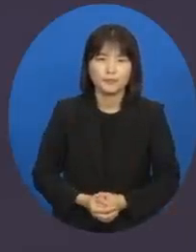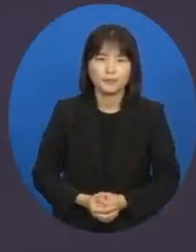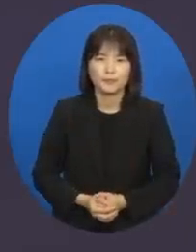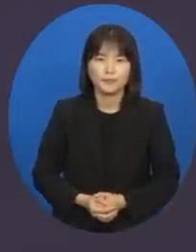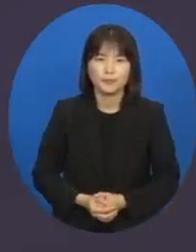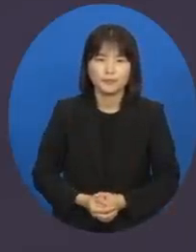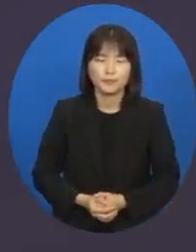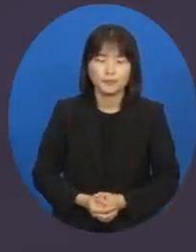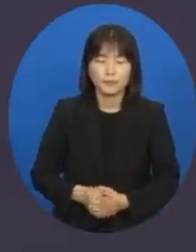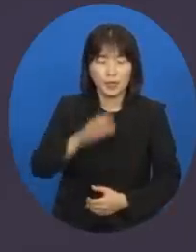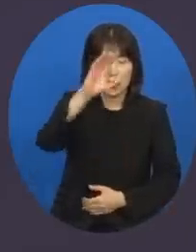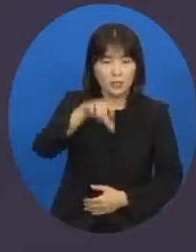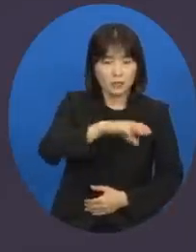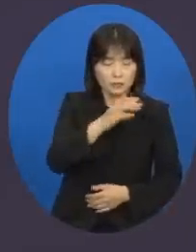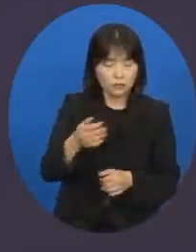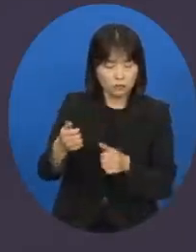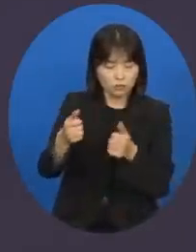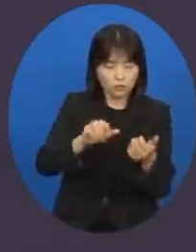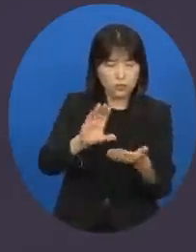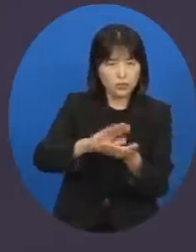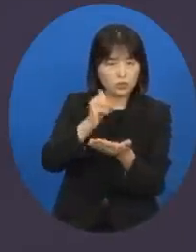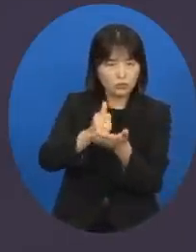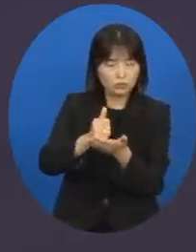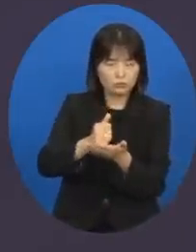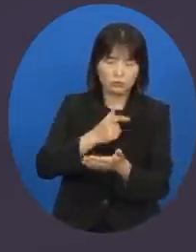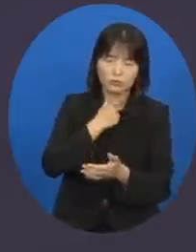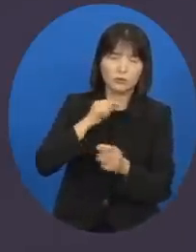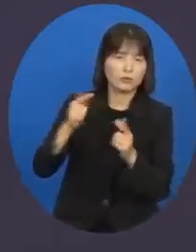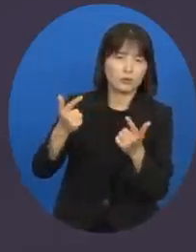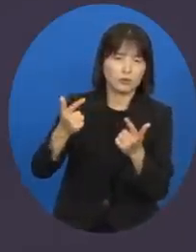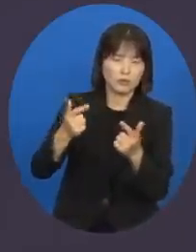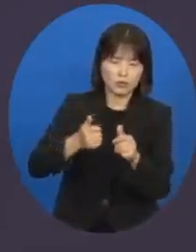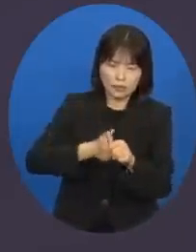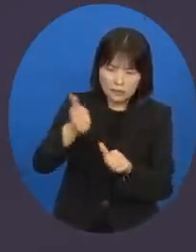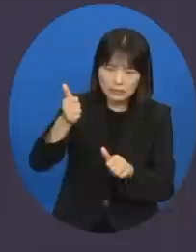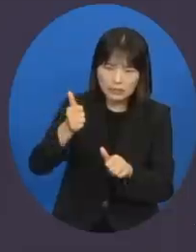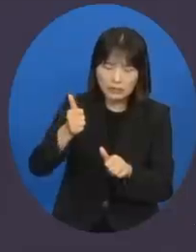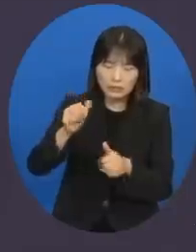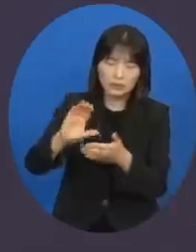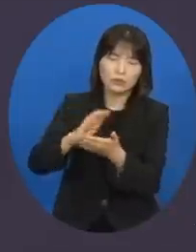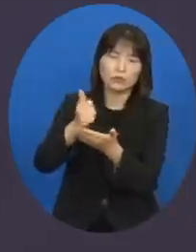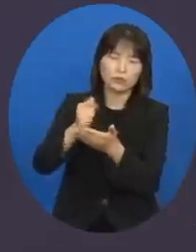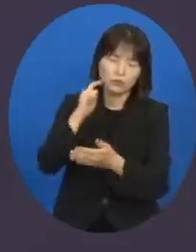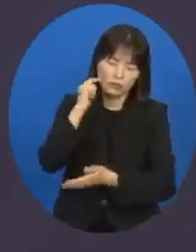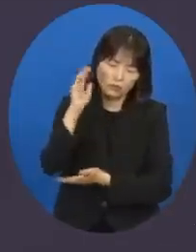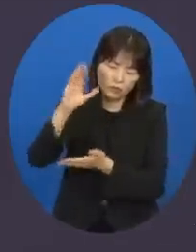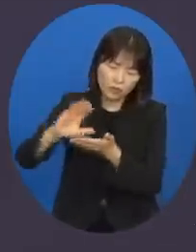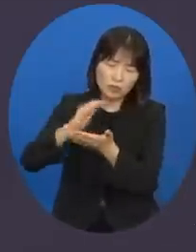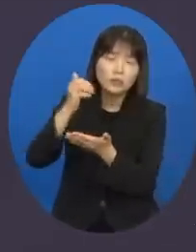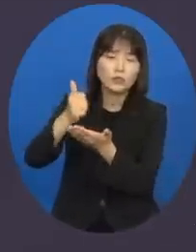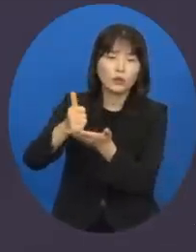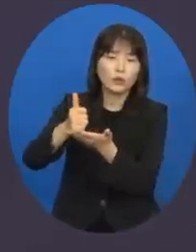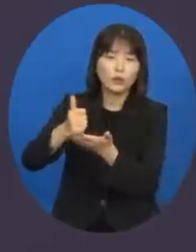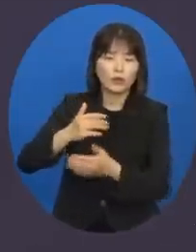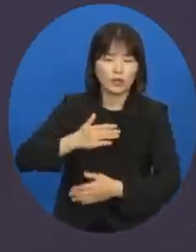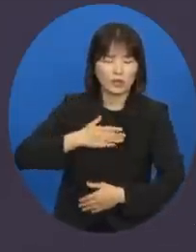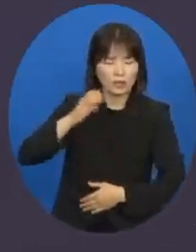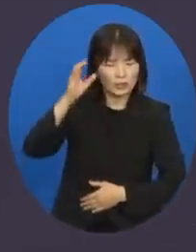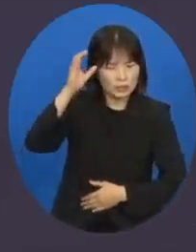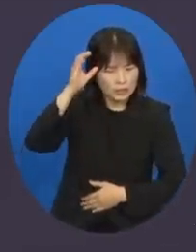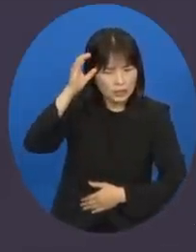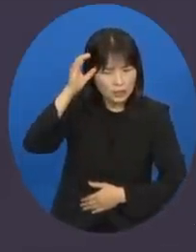왜냐하면 우리는 십자가에서 죽어가는 그리스도 원치 않고 승리의 그리스도, 영광의 그리스도, 내가 기대를 하면 그